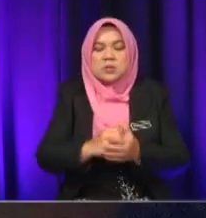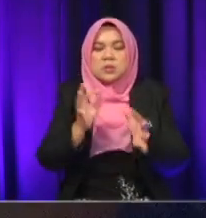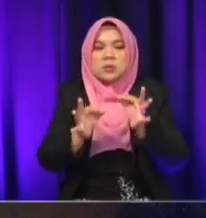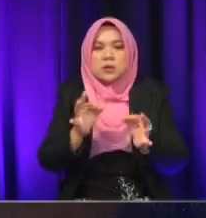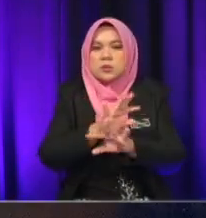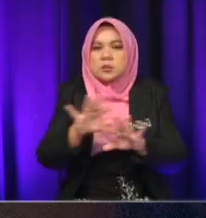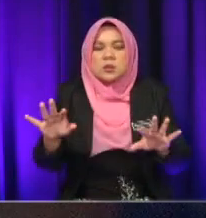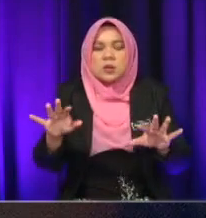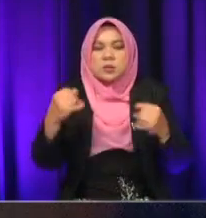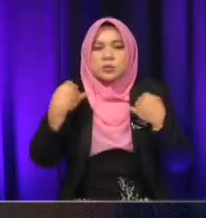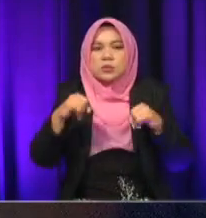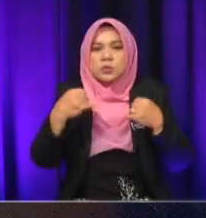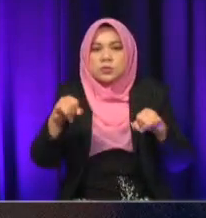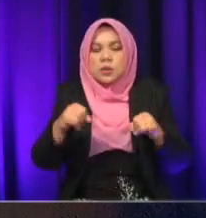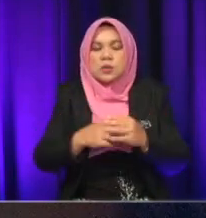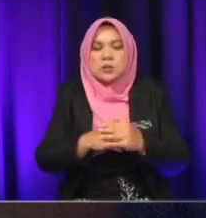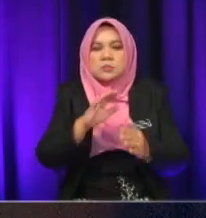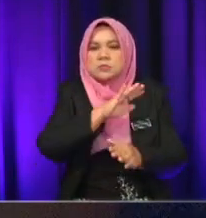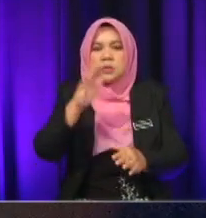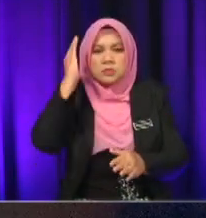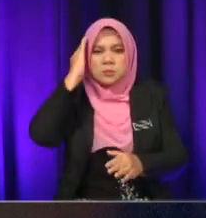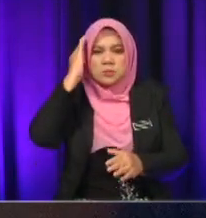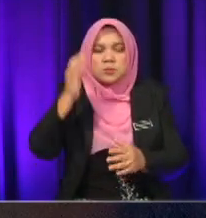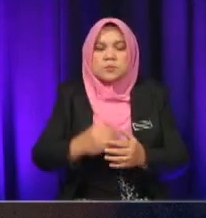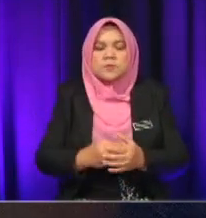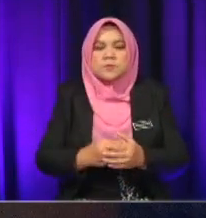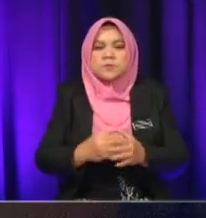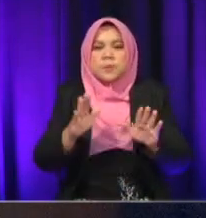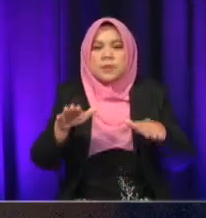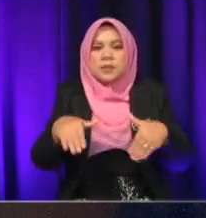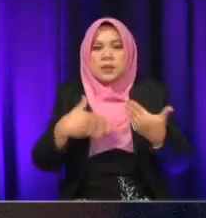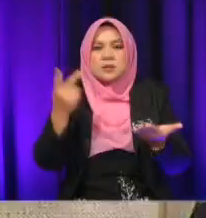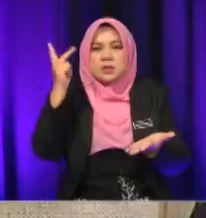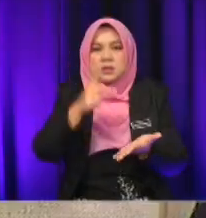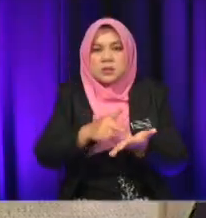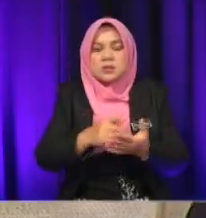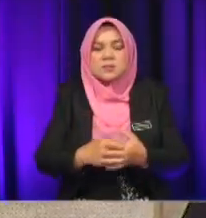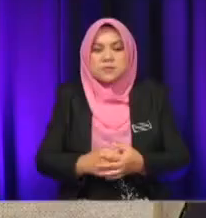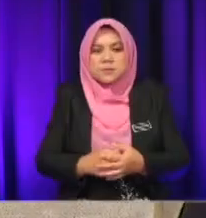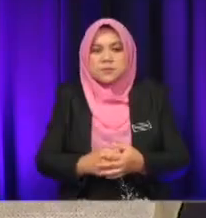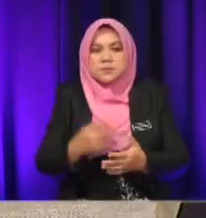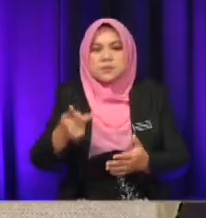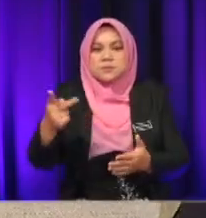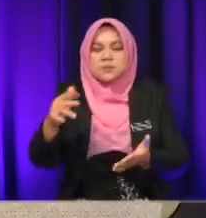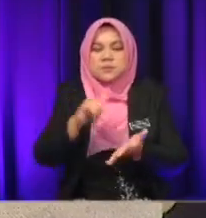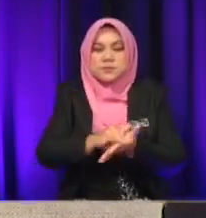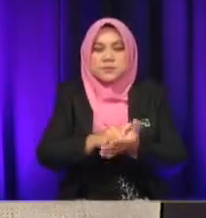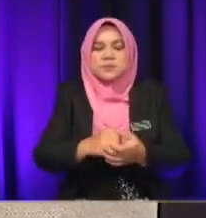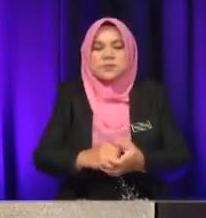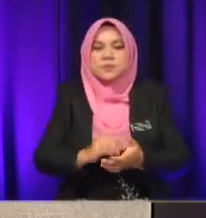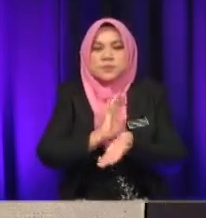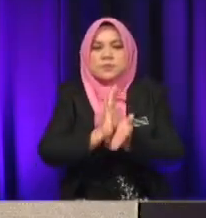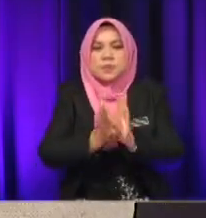promosi, pengguna kat luar sana tak tahu. Tak tahu, tak kenal mana tak cinta dapat produk tu. Okey,